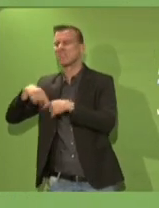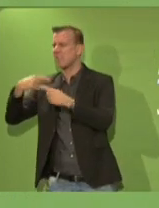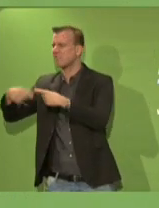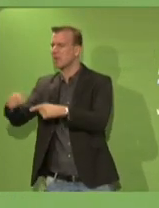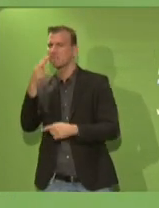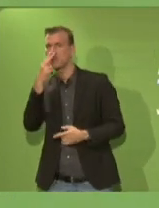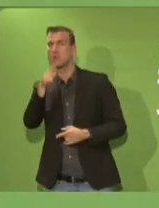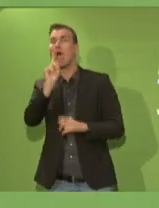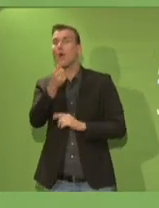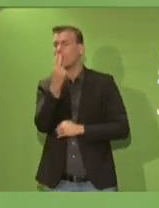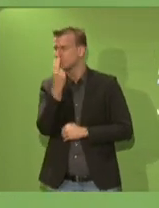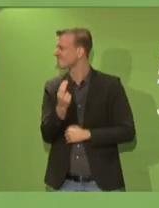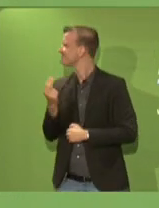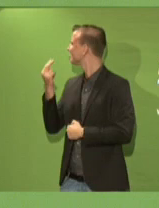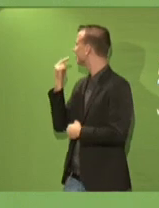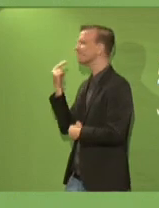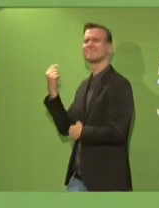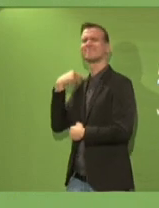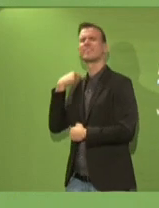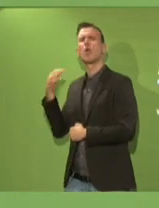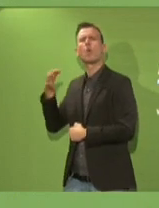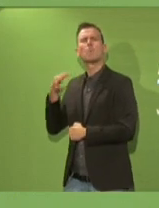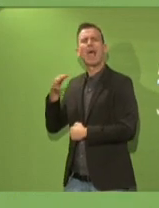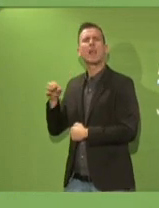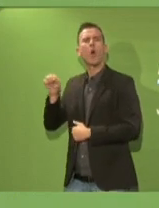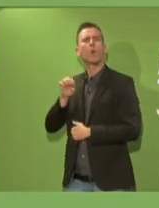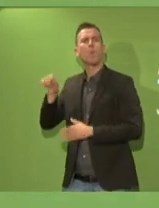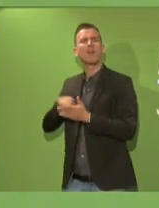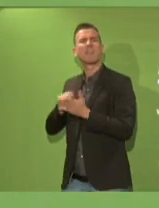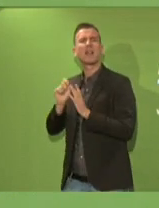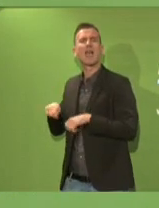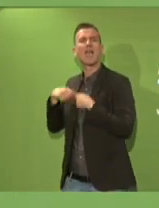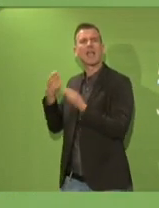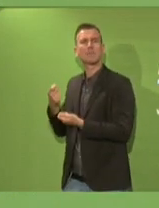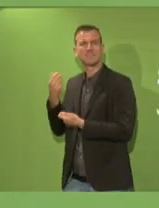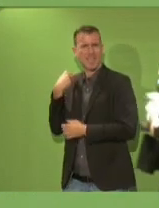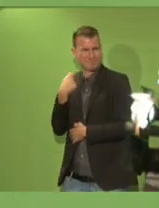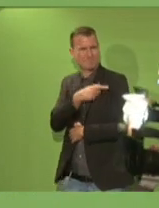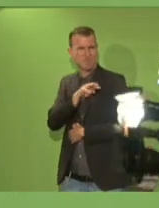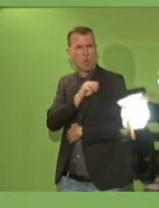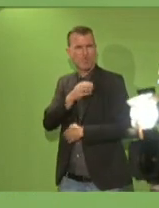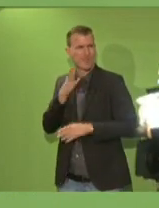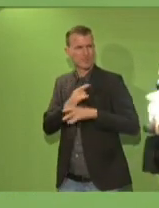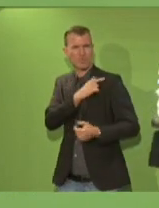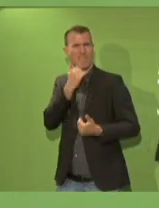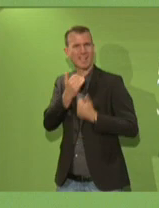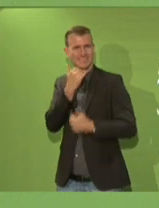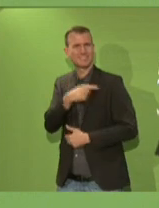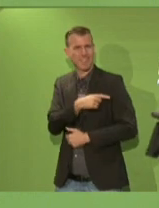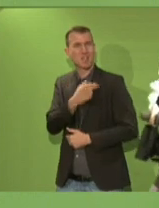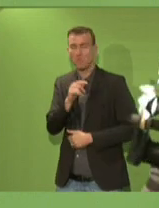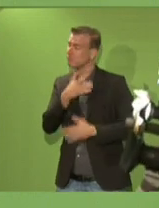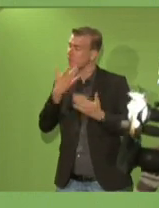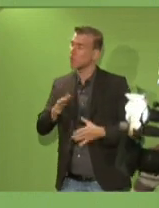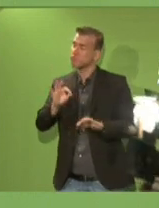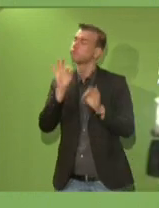ihr blickt zurück auf die Kommunal- und Europawahlergebnisse, von denen Monika zu Recht behauptet hat,